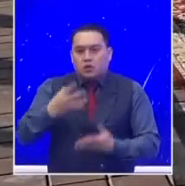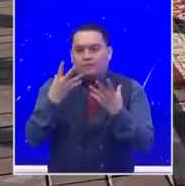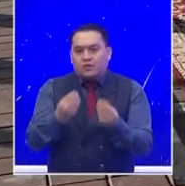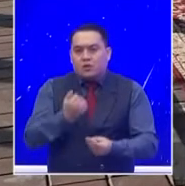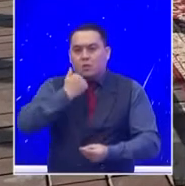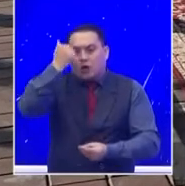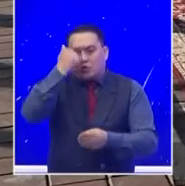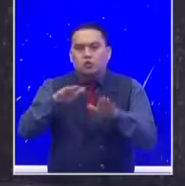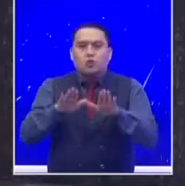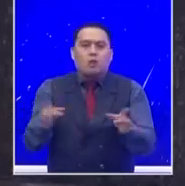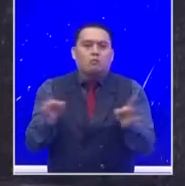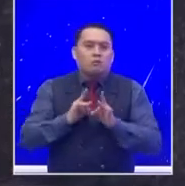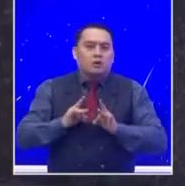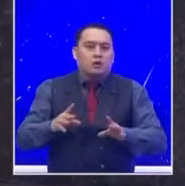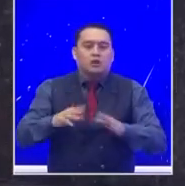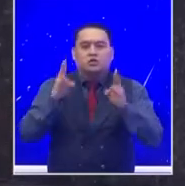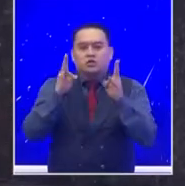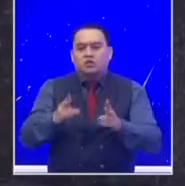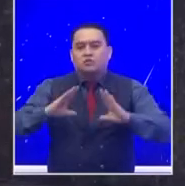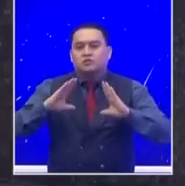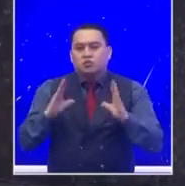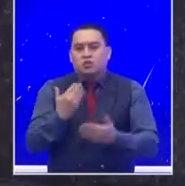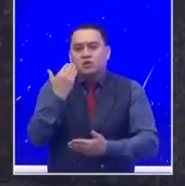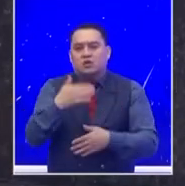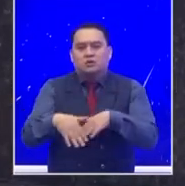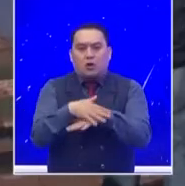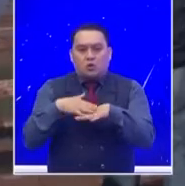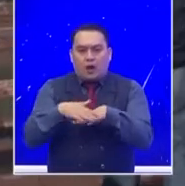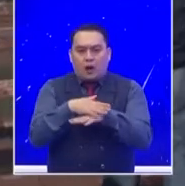для них не только праздник, но и дата трагических событий их народа.